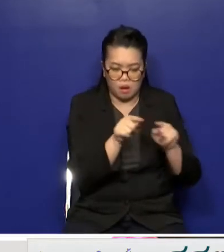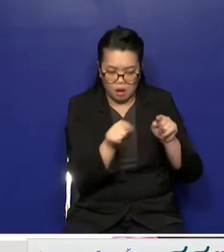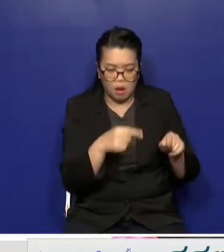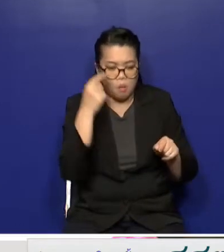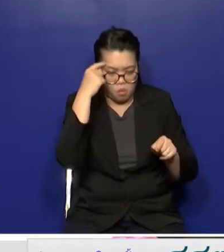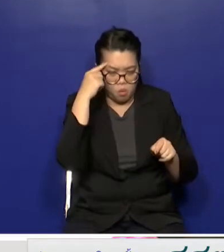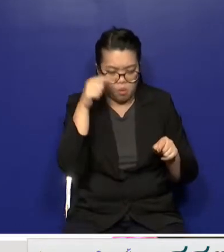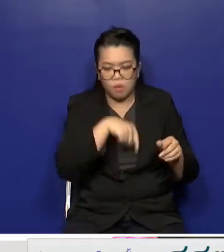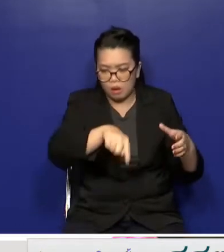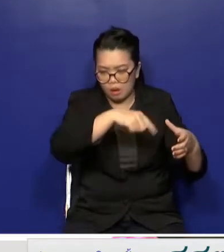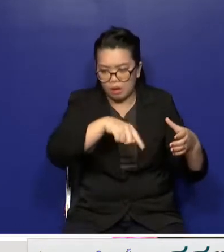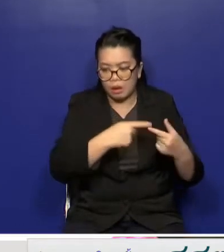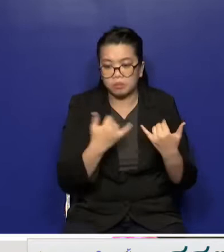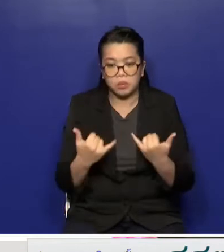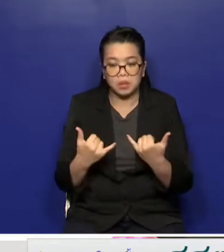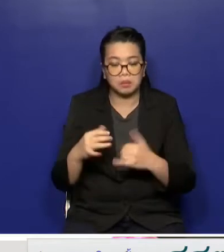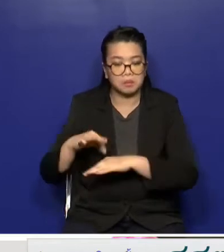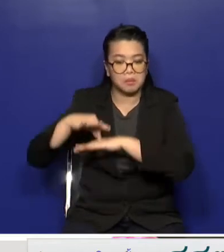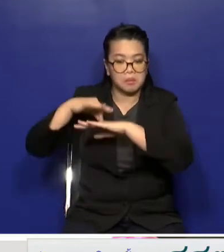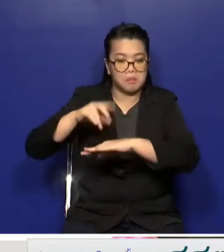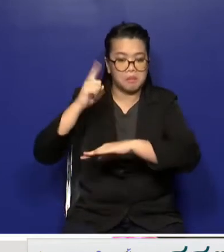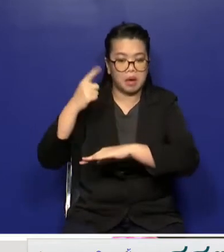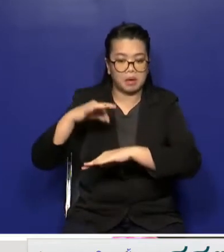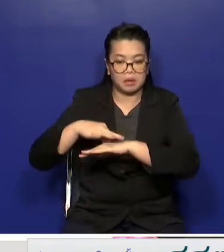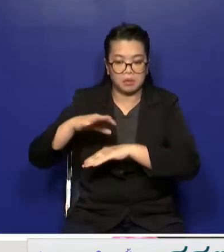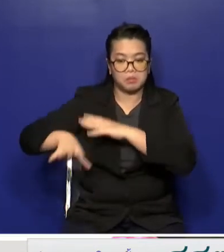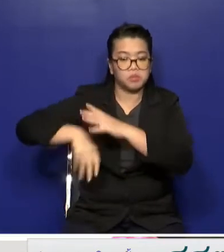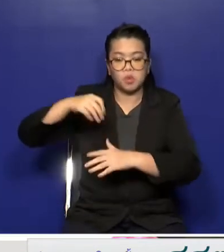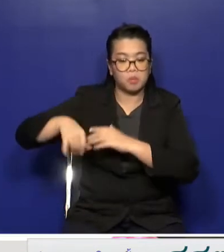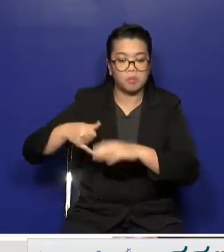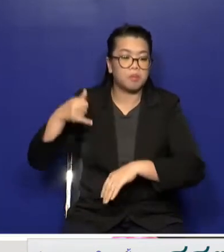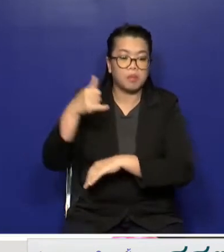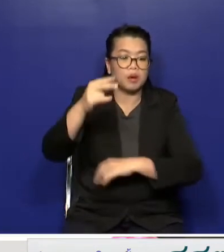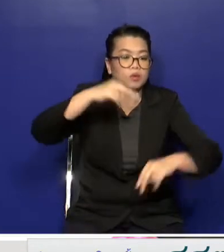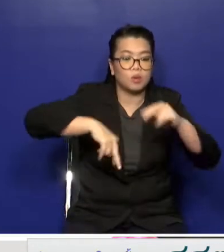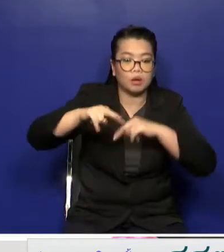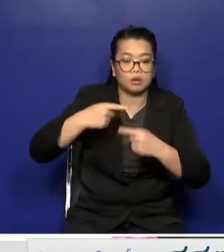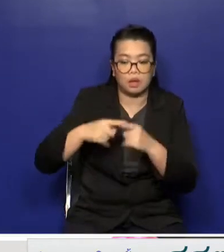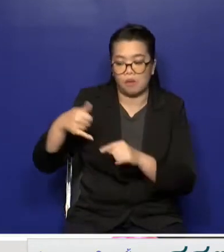หนอย่ไรแต่กับการทท่านตั้งพูตดการร obtainingสุม Health่านจะได้อะไร